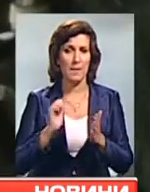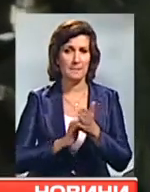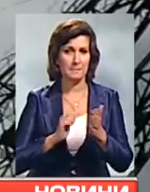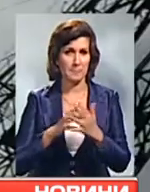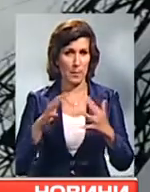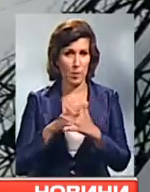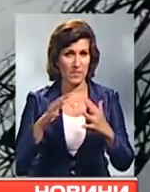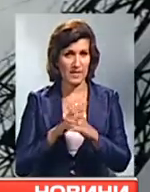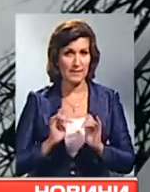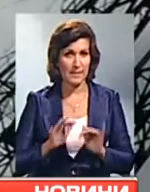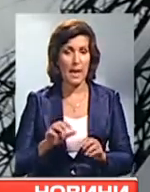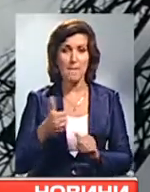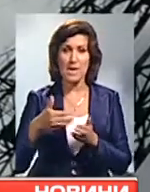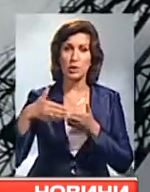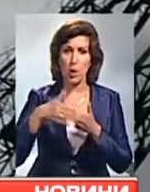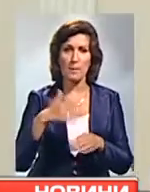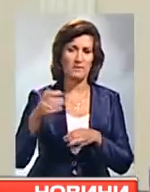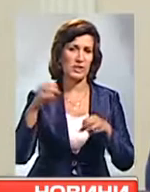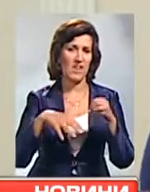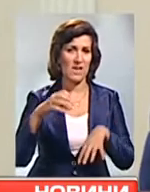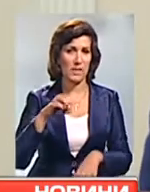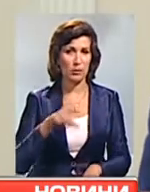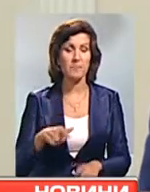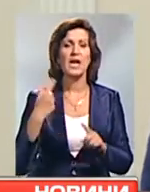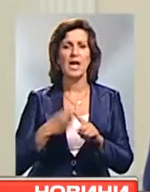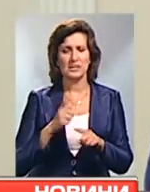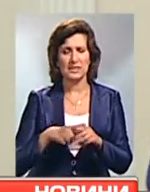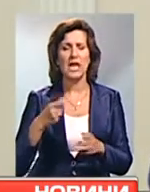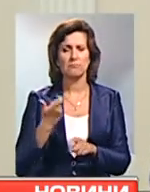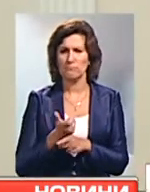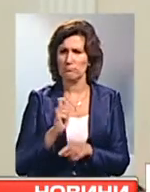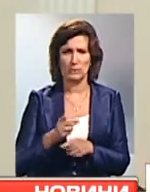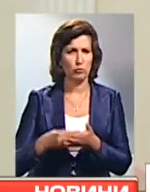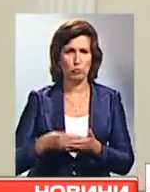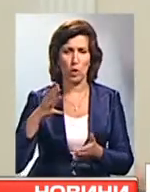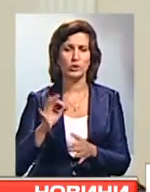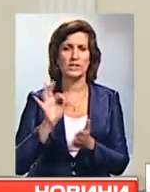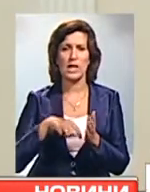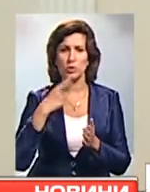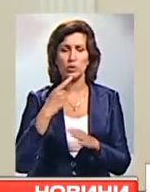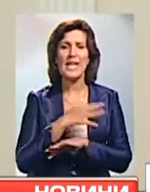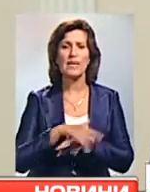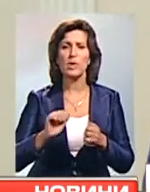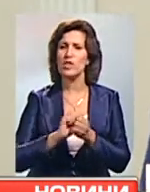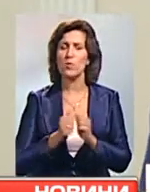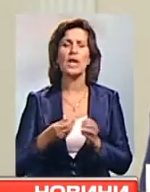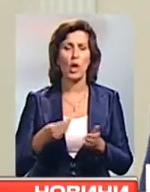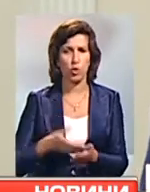бойові дії. Перший корабель уже завантажують. Це набагато дорожче. Зразу кажу, що імпортне вугілля